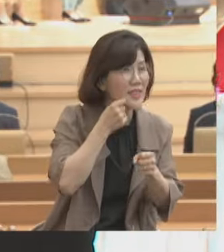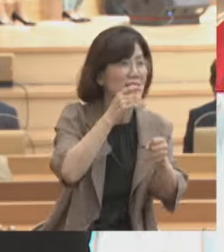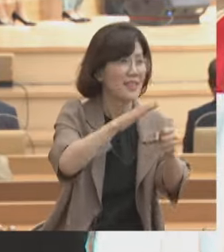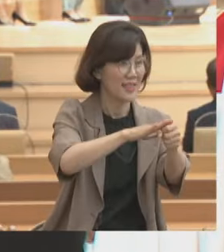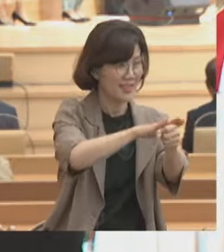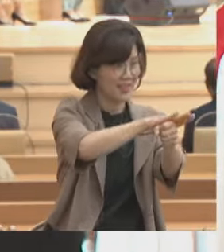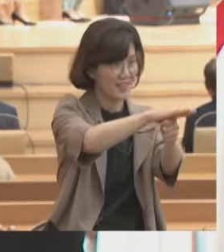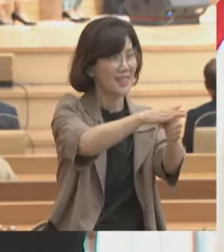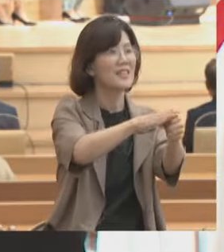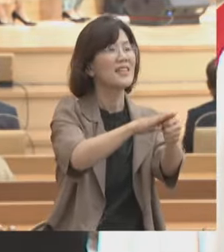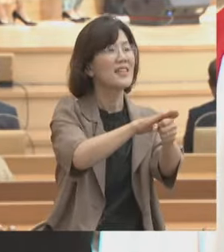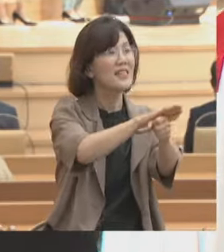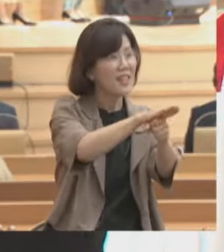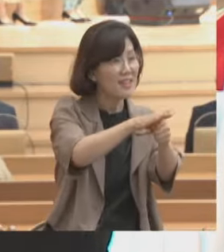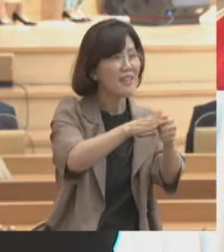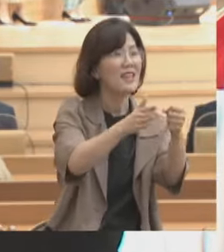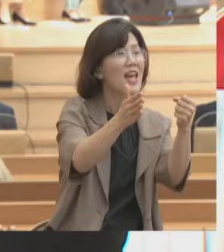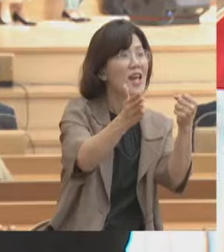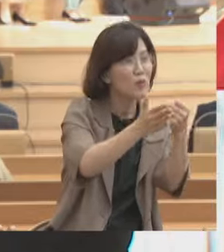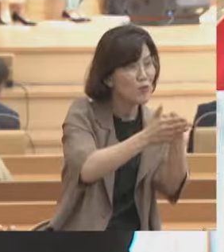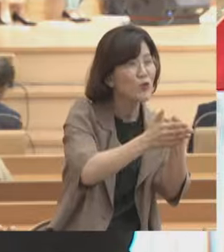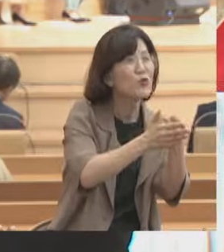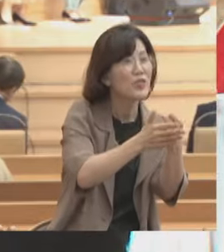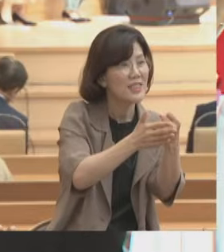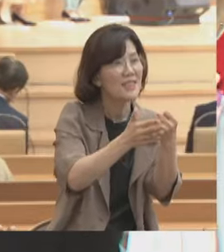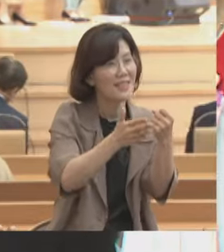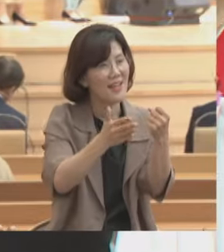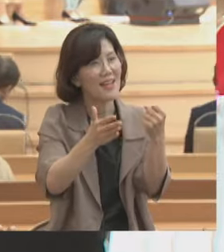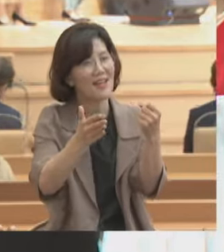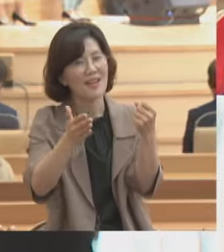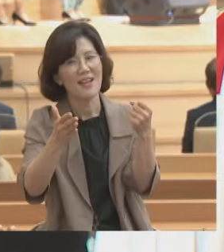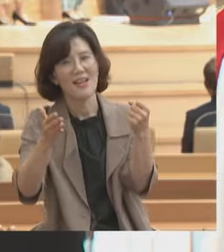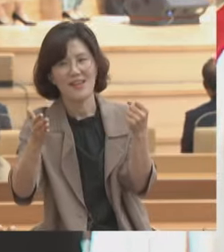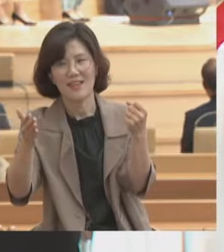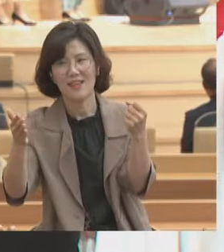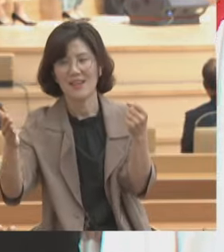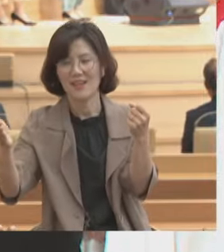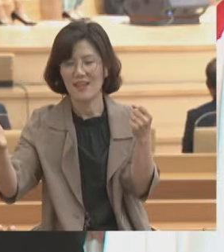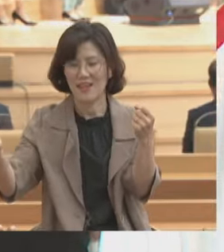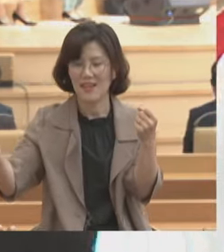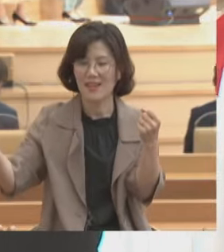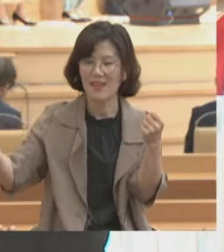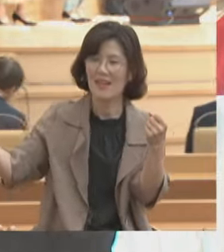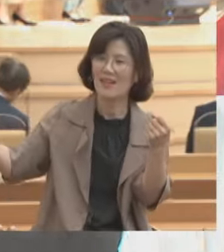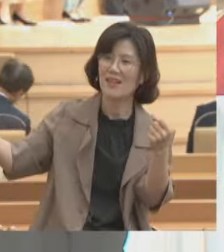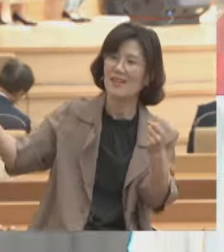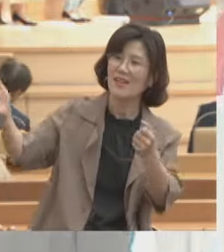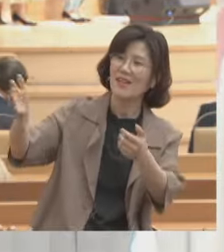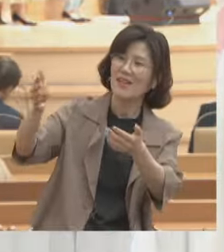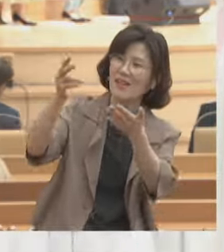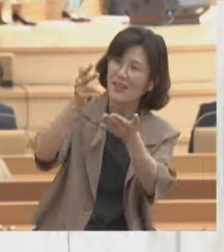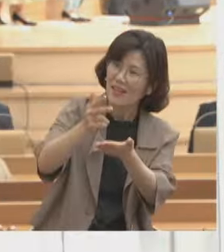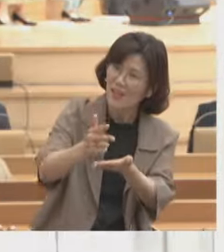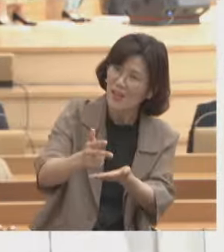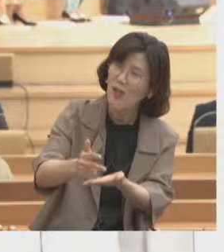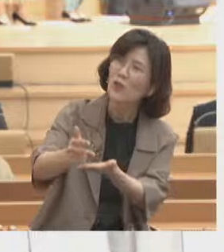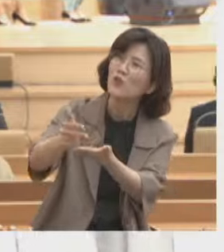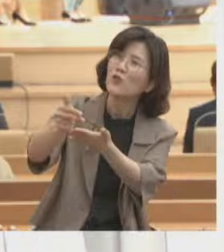긍휼이 있기 때문이라. 주님의 임재가